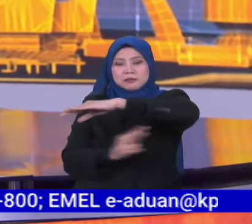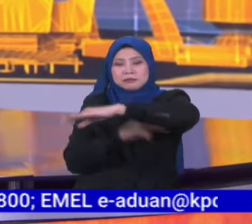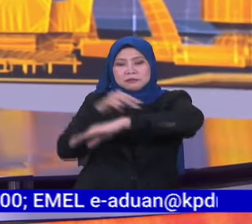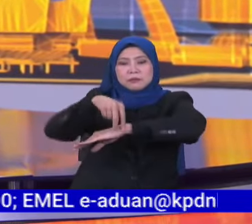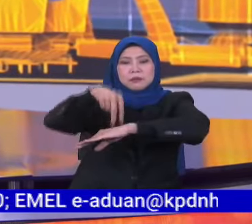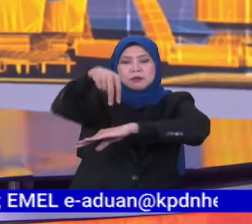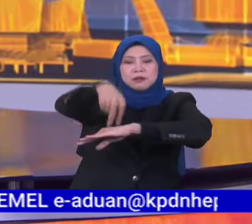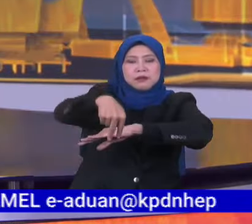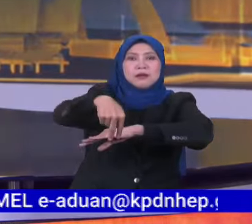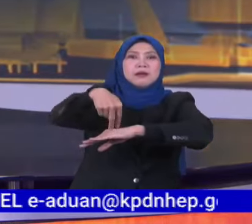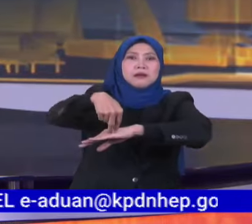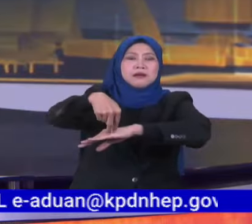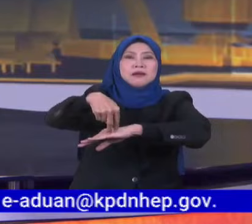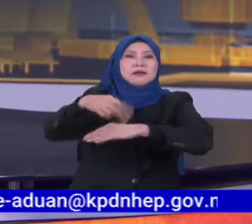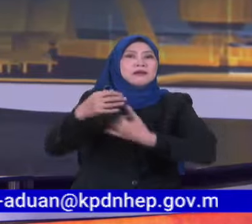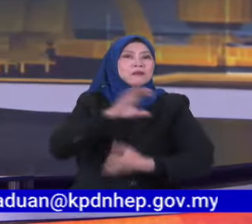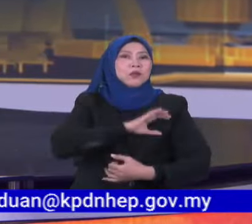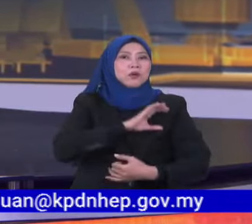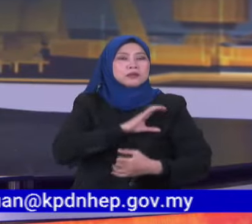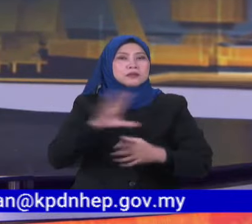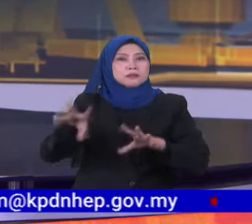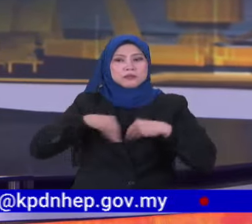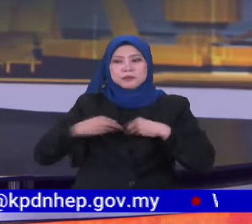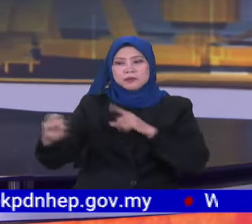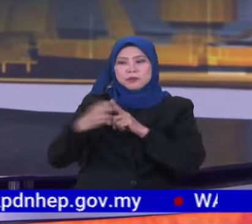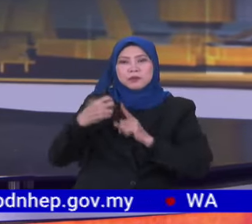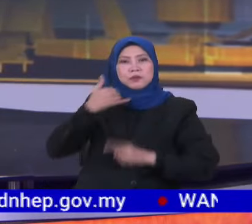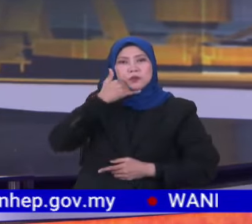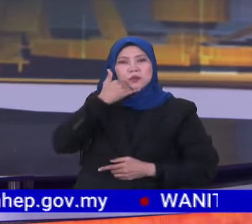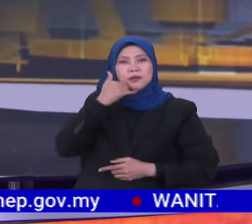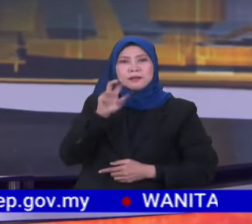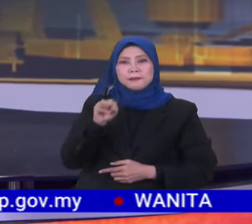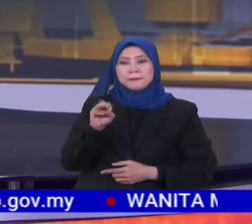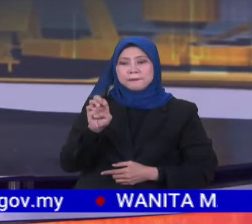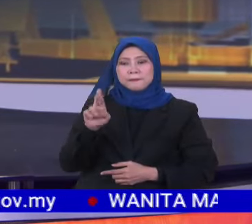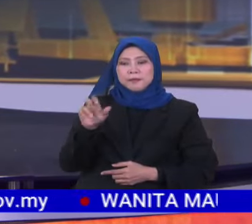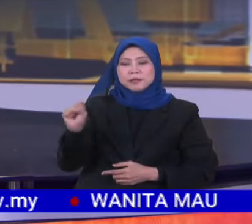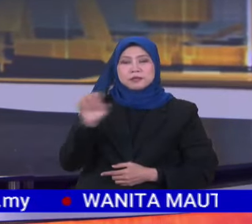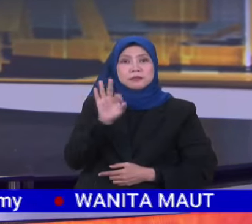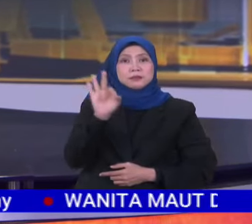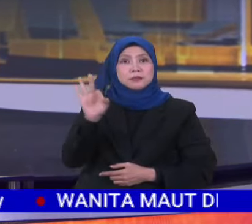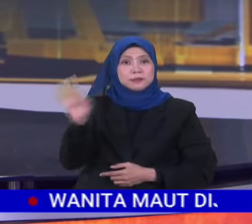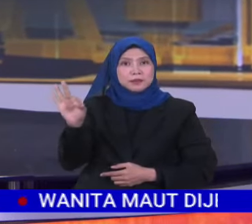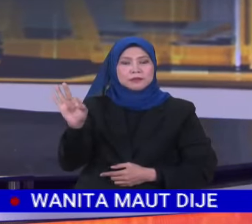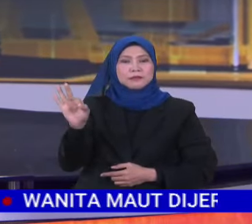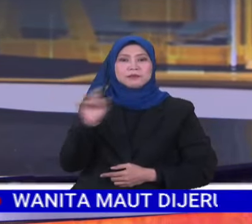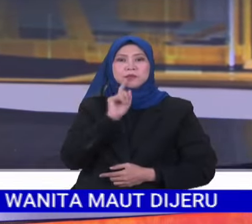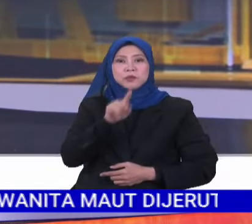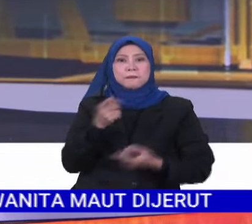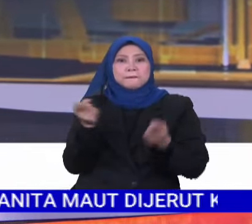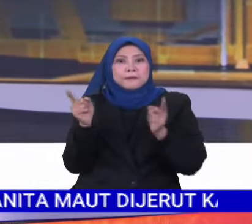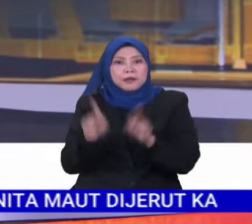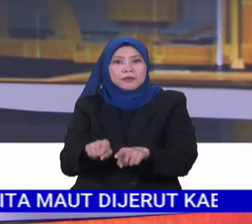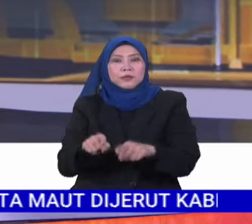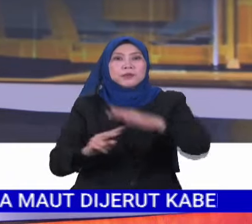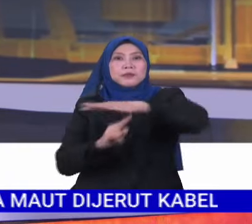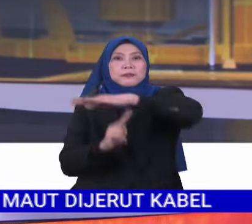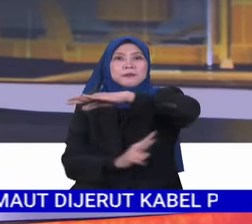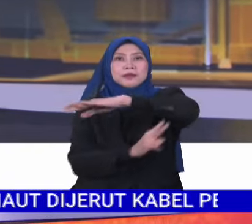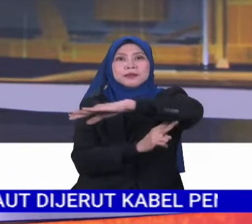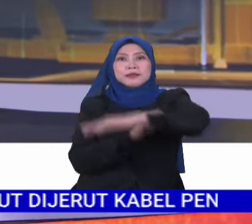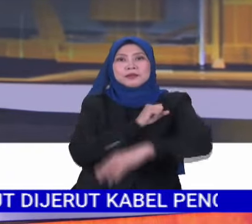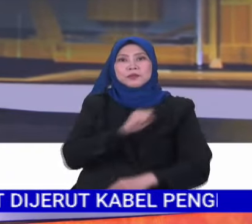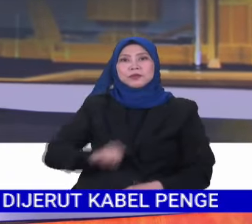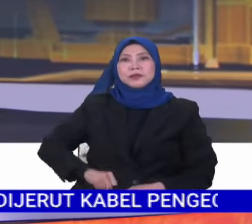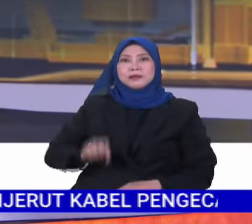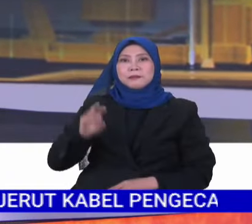jembatan di Kuala Terengganu pulis menerima panggilan menu system resmi Lan 99 daripada orang ramai berkenaan kejadian di jembatan